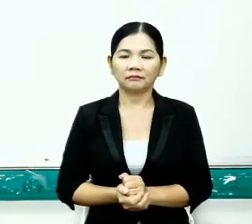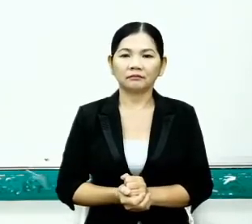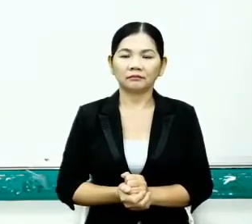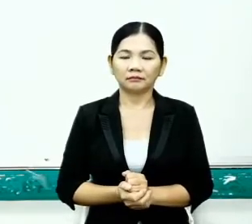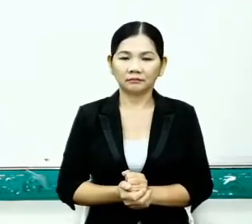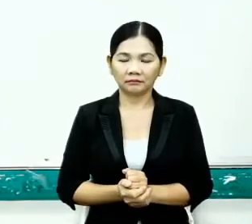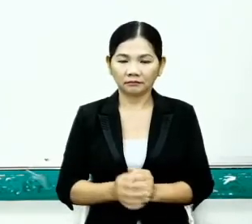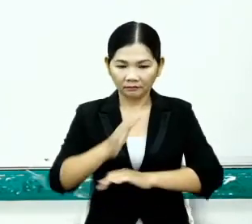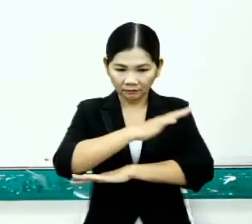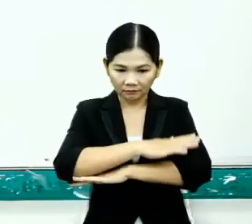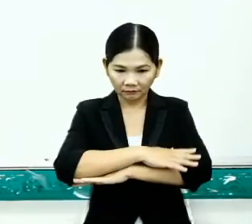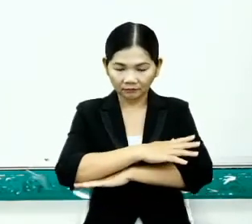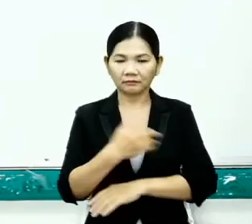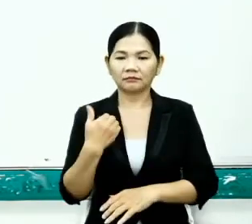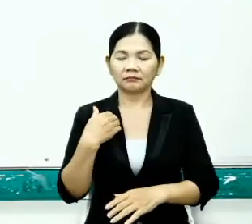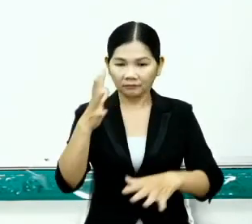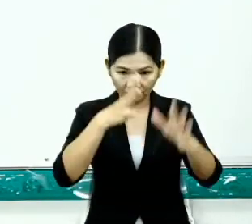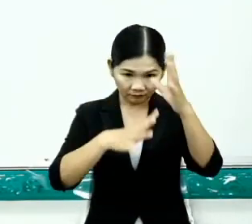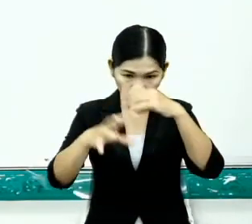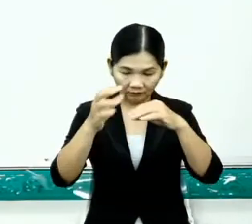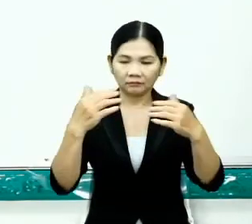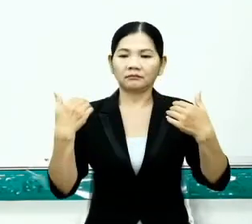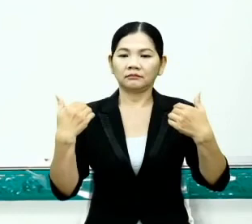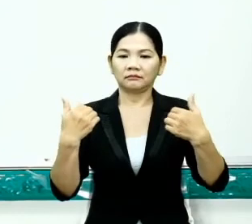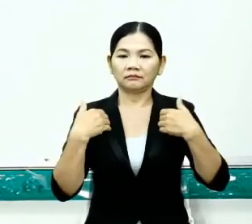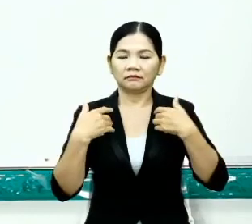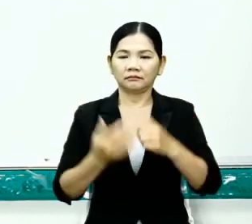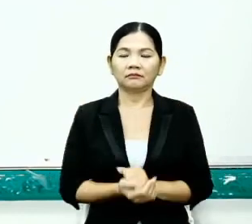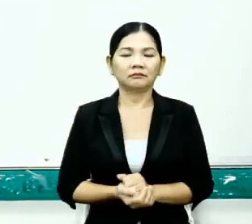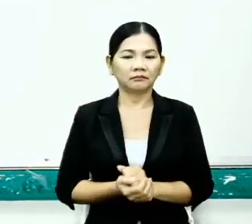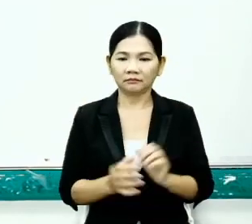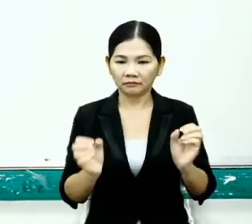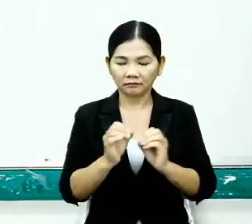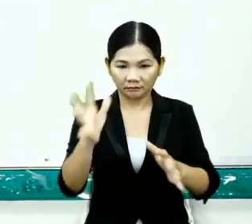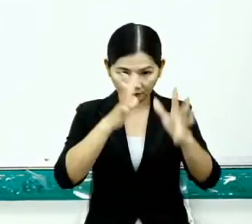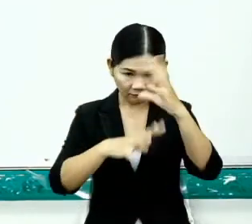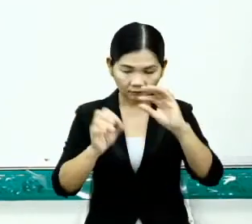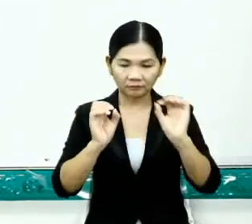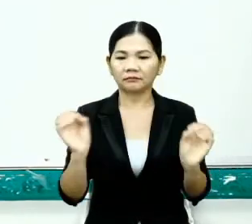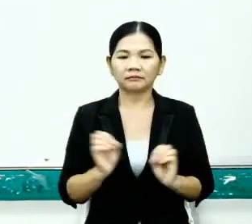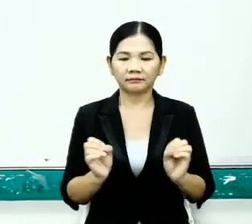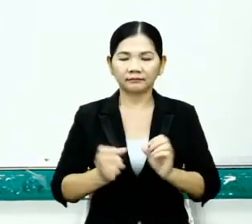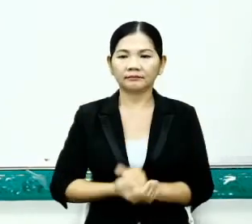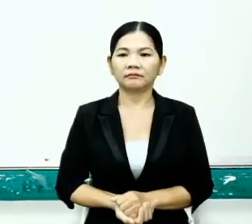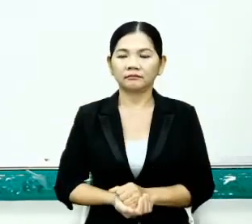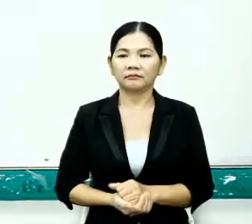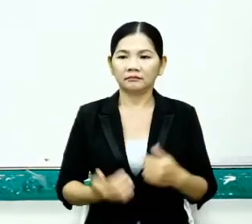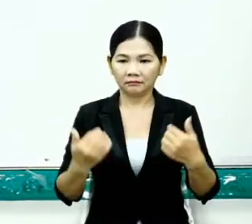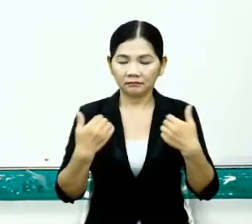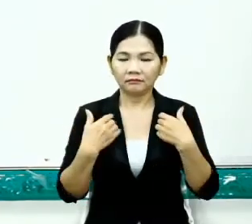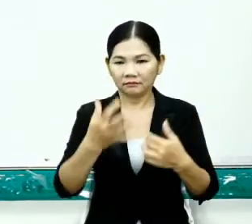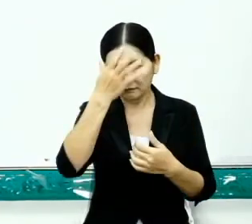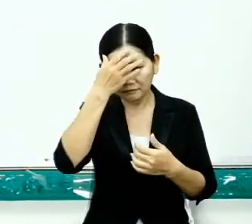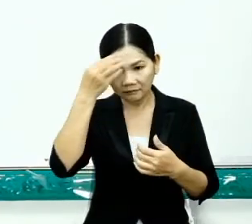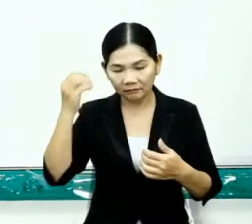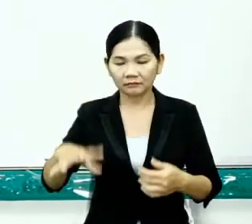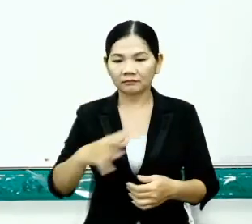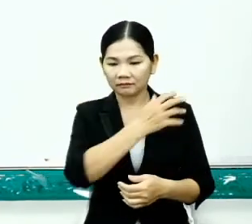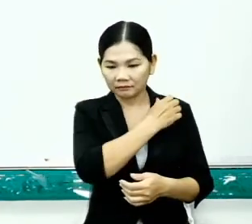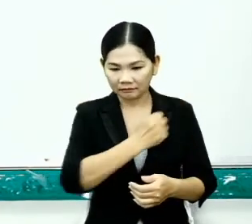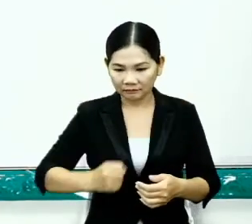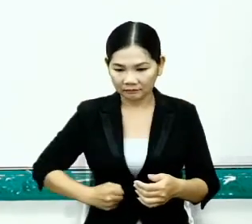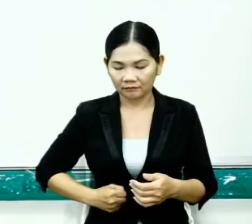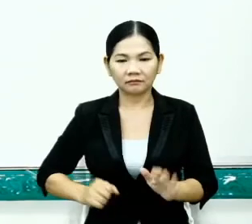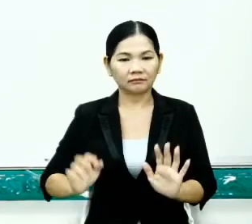ពេលដែលកូនសម្រាប់ពីការសិក្សាហ្នឹងយើងអត់បានមកសិក្សាទេអញ្ចឹងយើងផ្លិចកតាបកូនខ្លះ